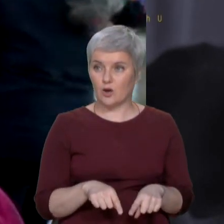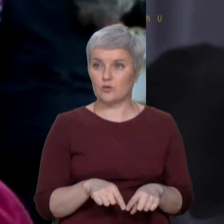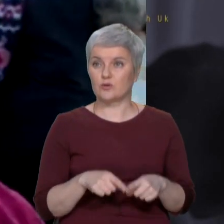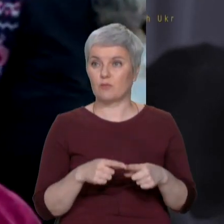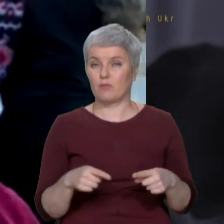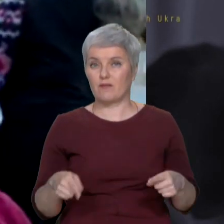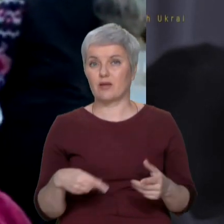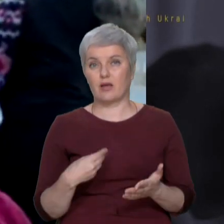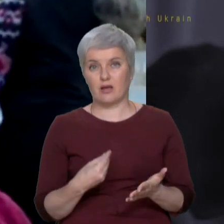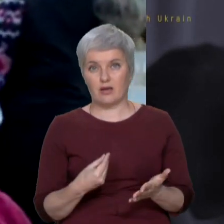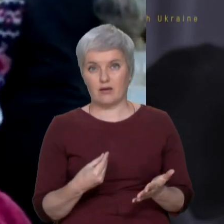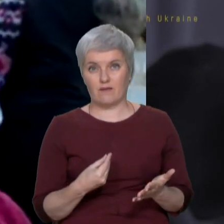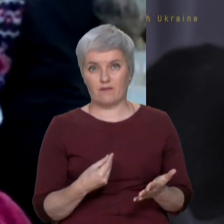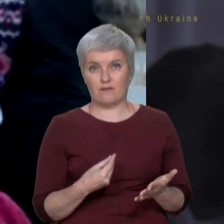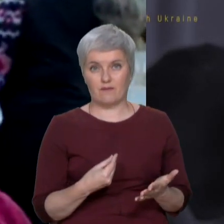фінансові